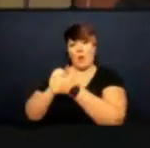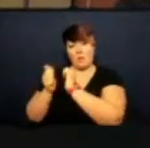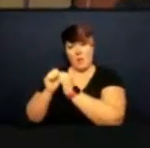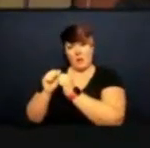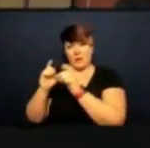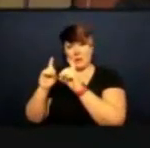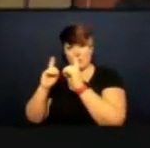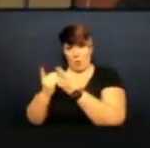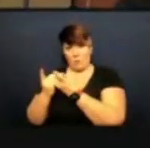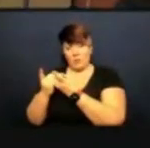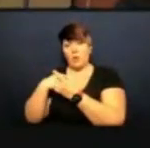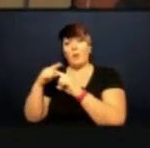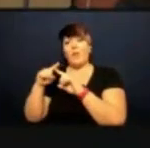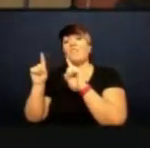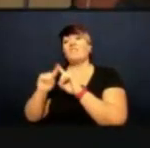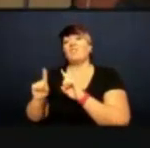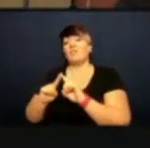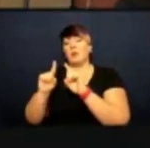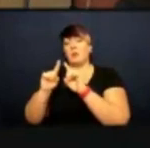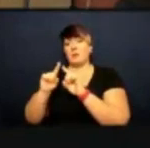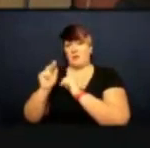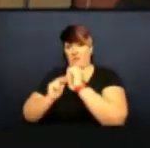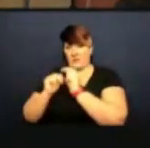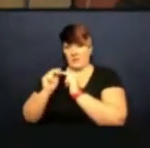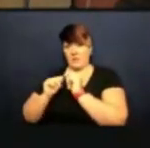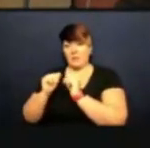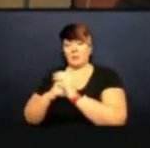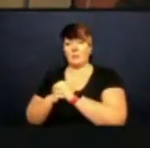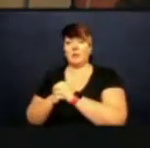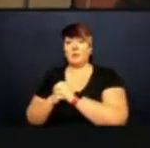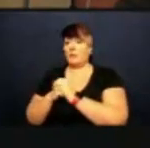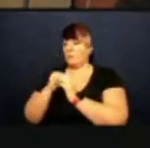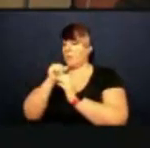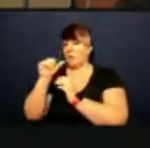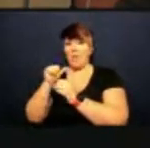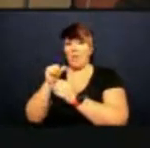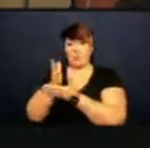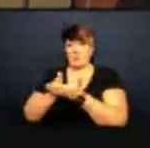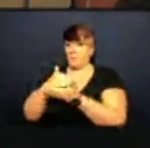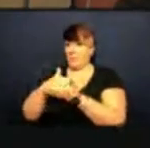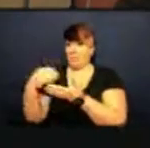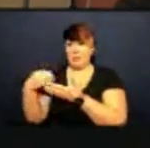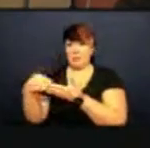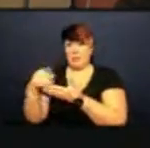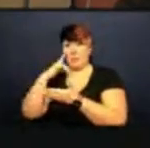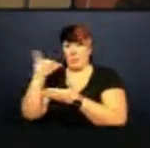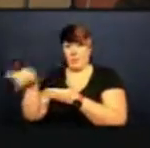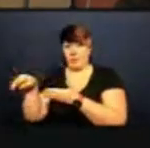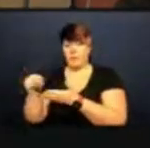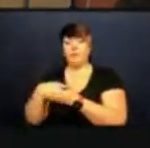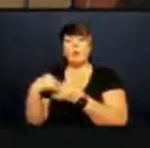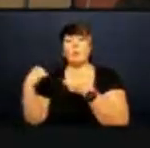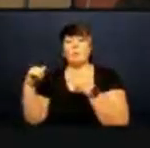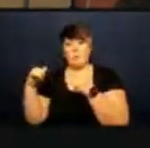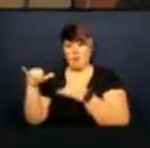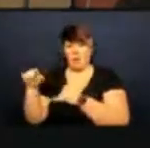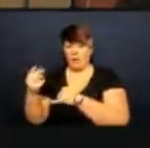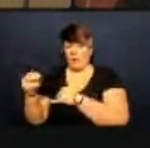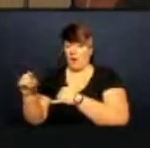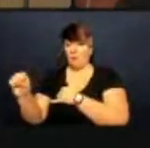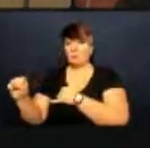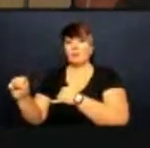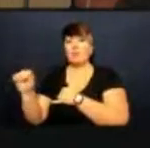na ni mambo ambayo yanashughulikiwa na idara ya michezo. Kwa hivyo haiko katika bajeti